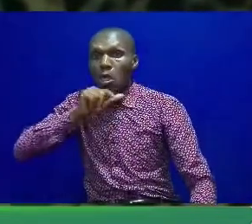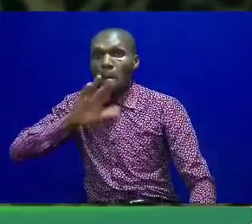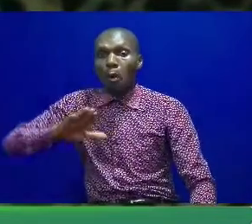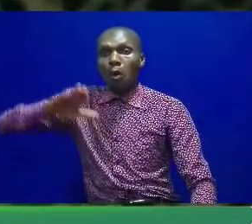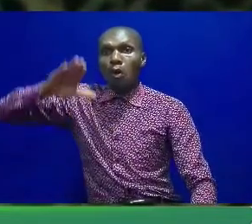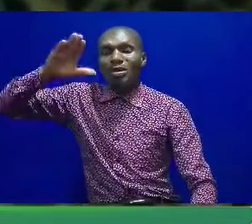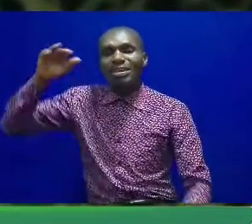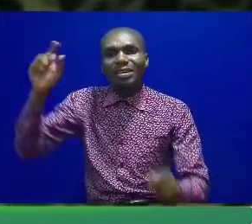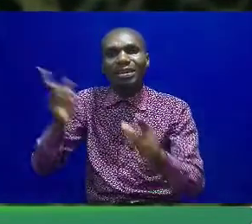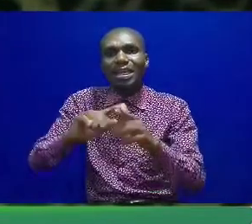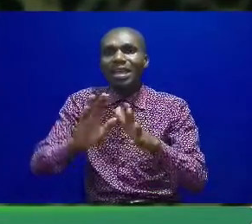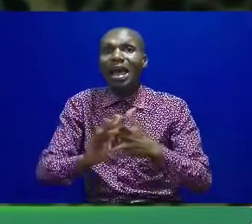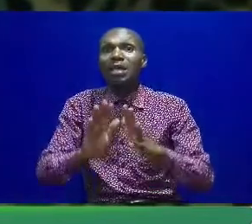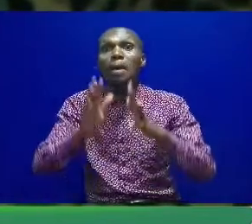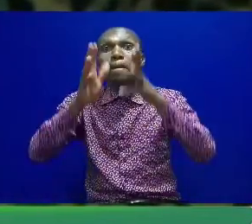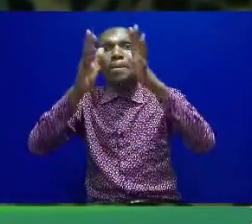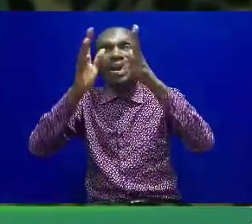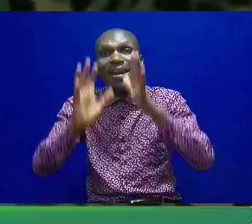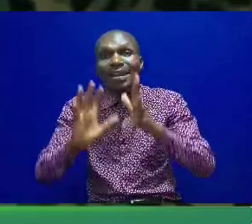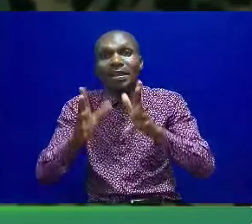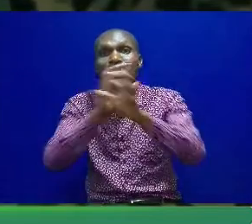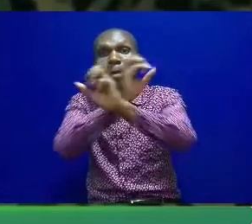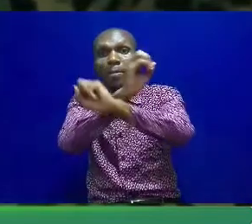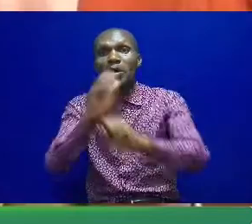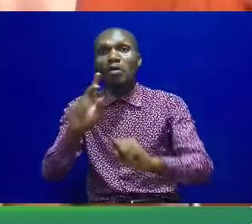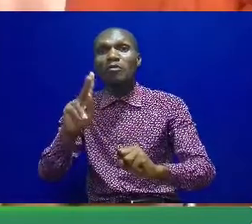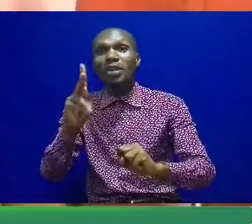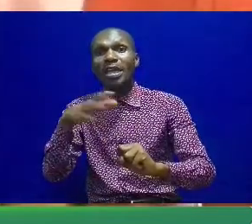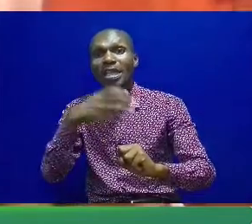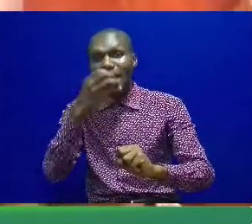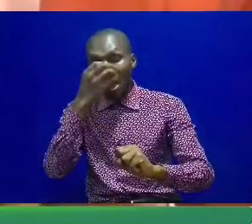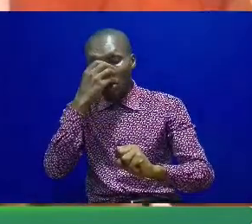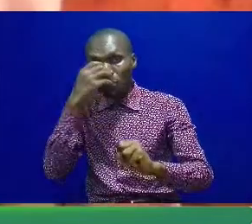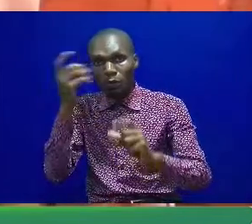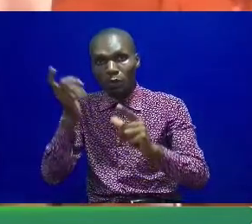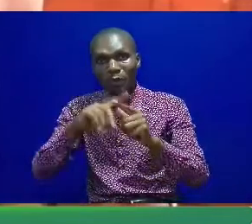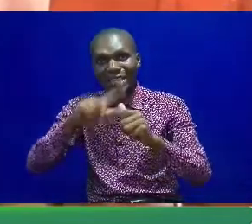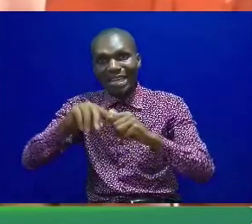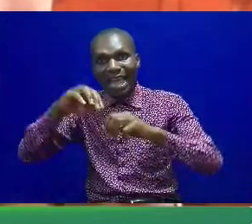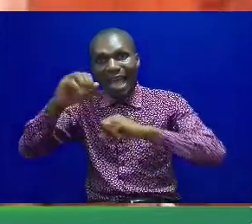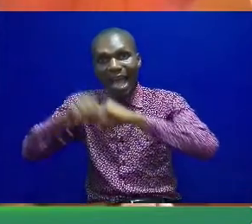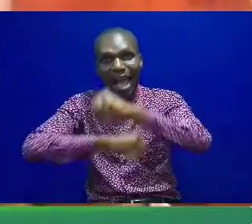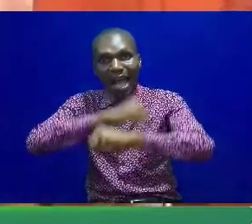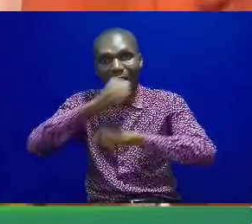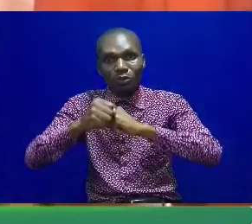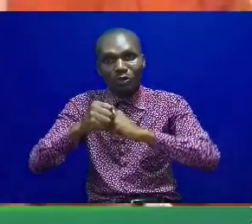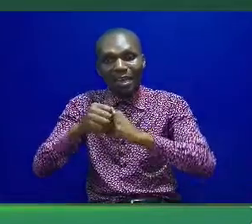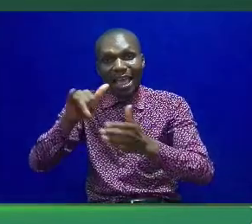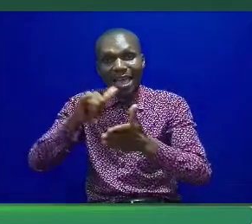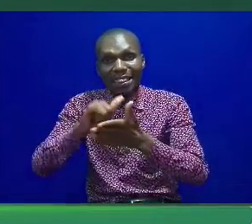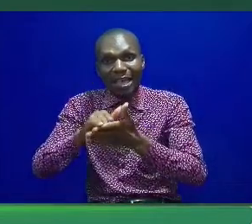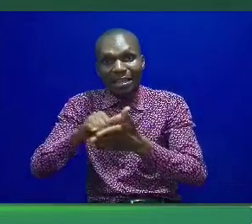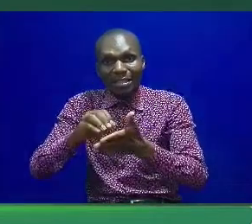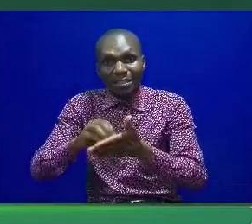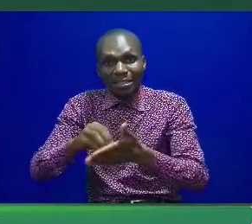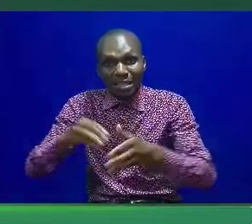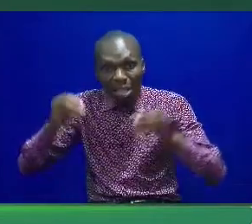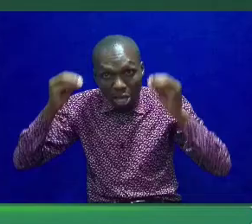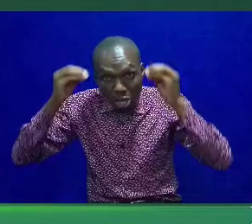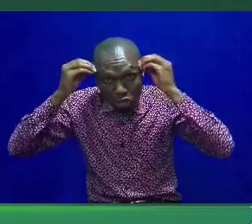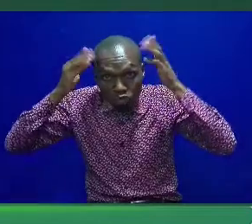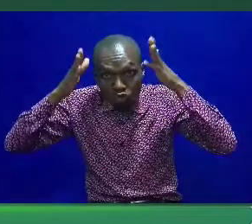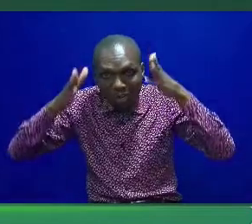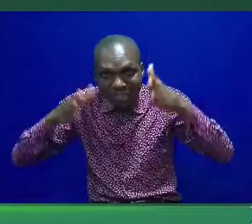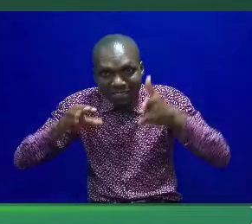Natogia omuraibwense Dr. William Ruto asoko ira egetambo kero gyogo tigali aboro kiwa ba junior secondary